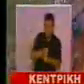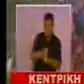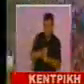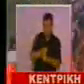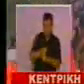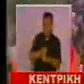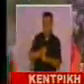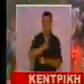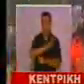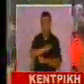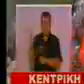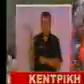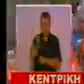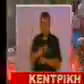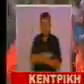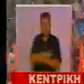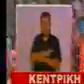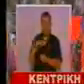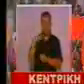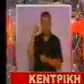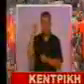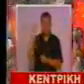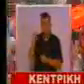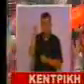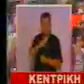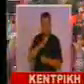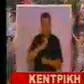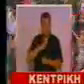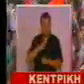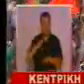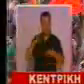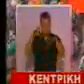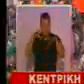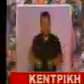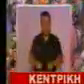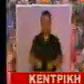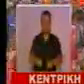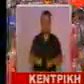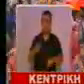να κατακτηθεί με τα ίδια του τα χέρια η δική του εξουσία.